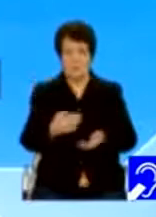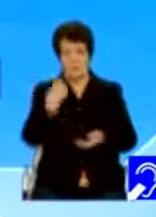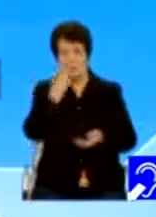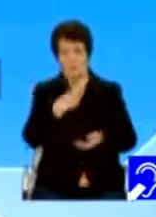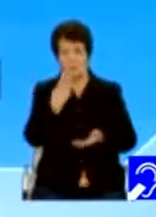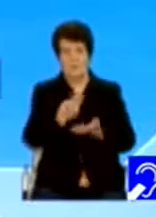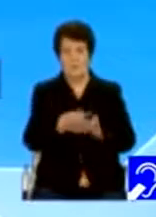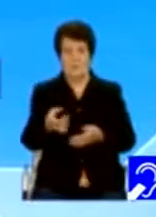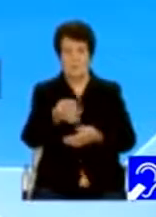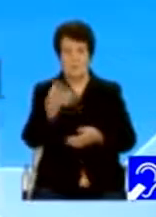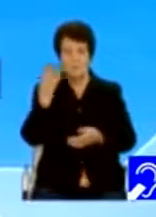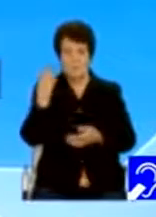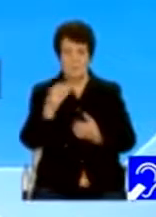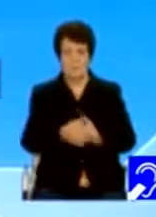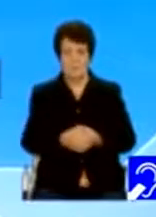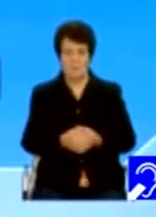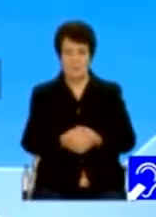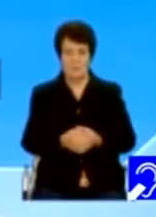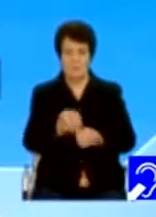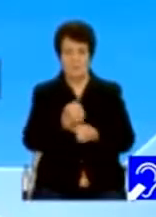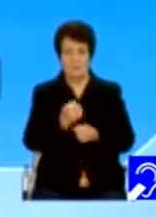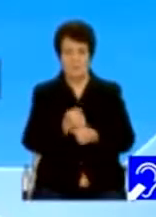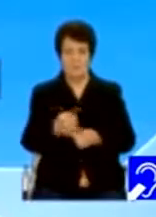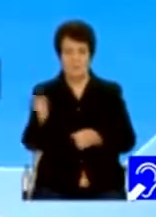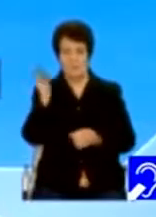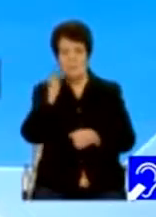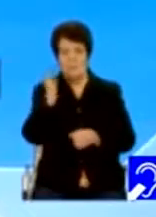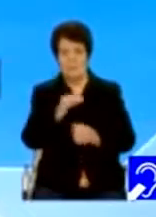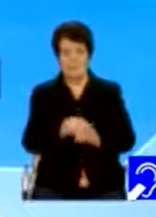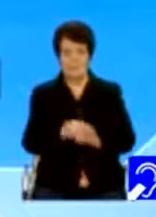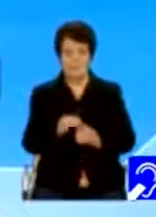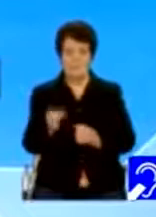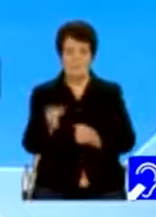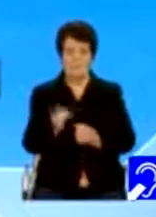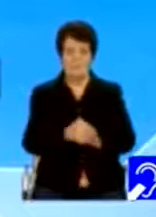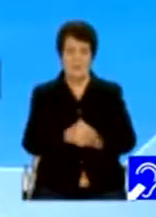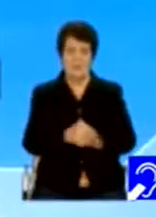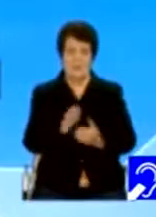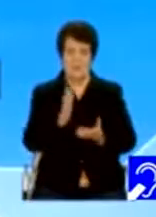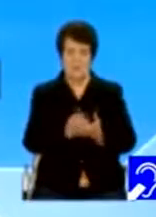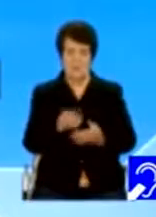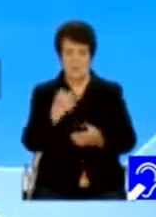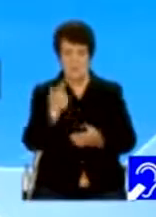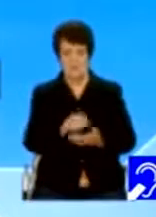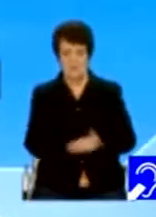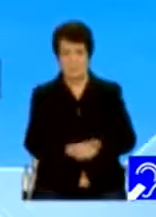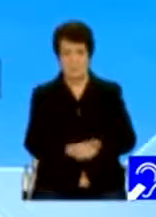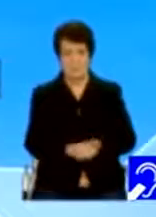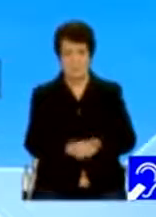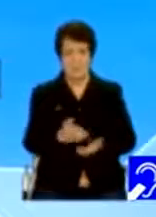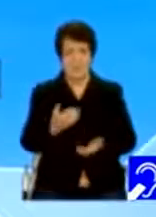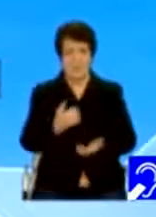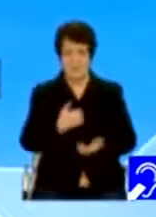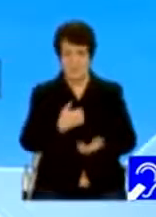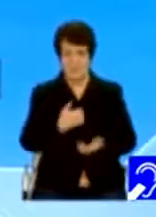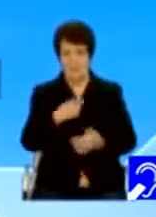frumusețele Republicii Moldova capturate de regimul de la Tiraspol și de proștii noștri. Mai aveți ceva să ne spuneți, să spuneți să-i dea ajuns, vă recomand